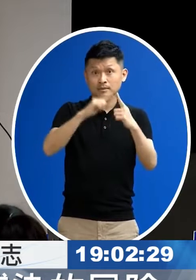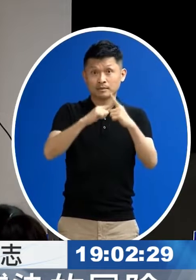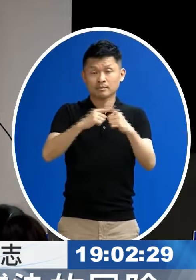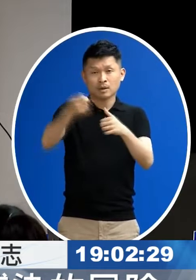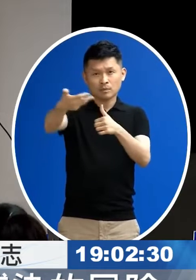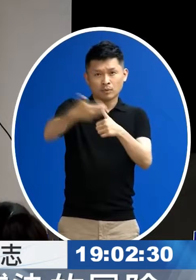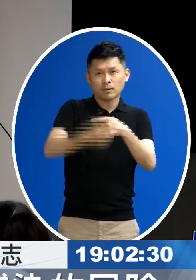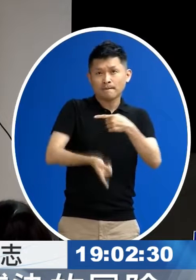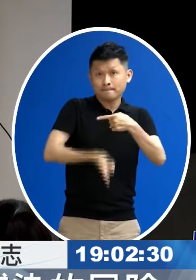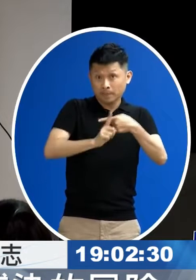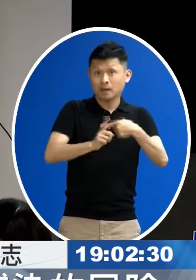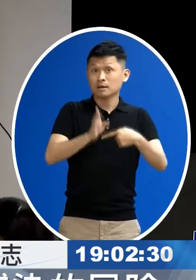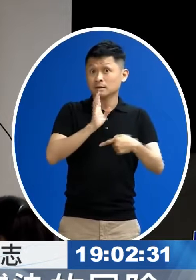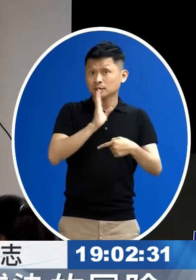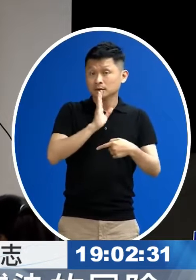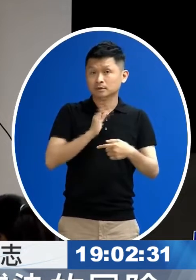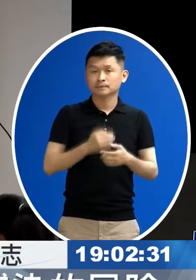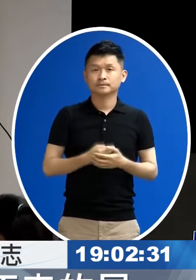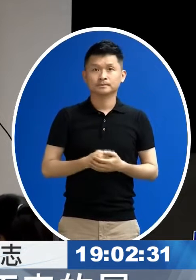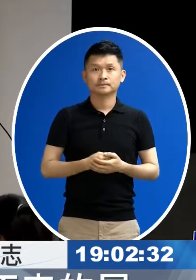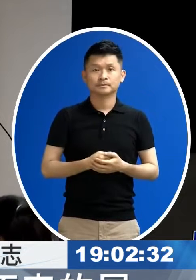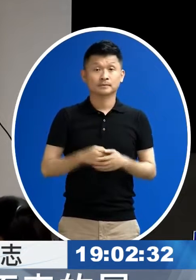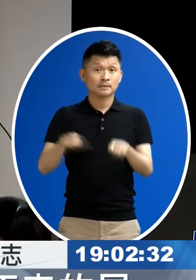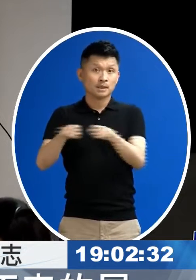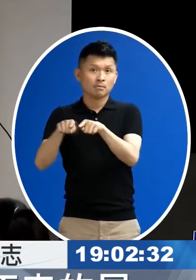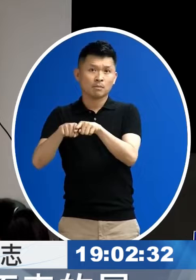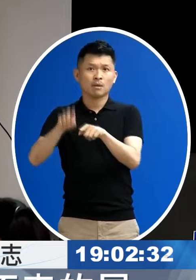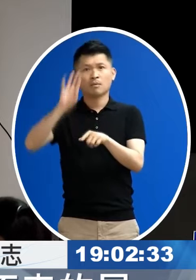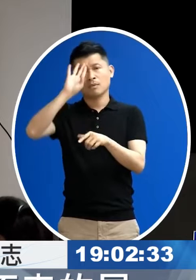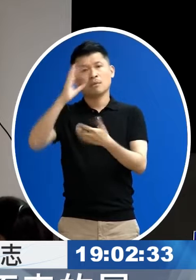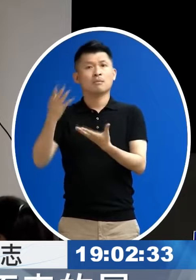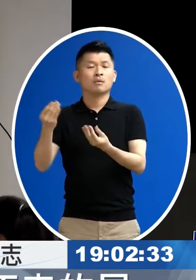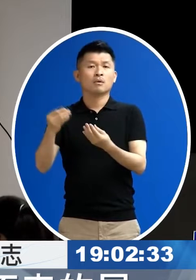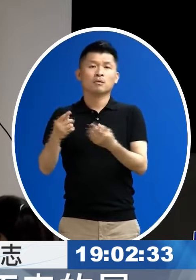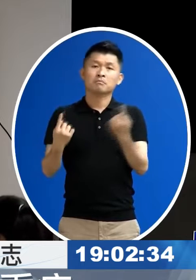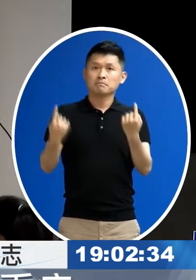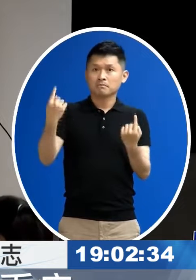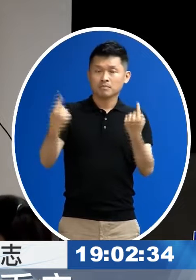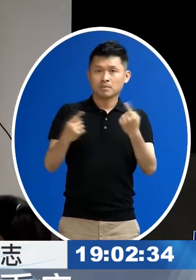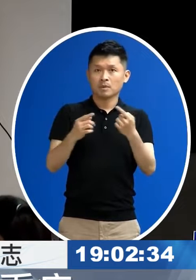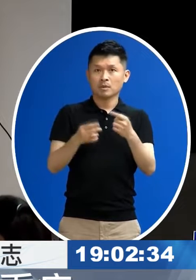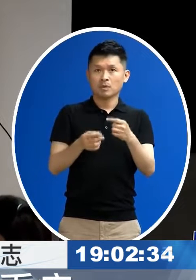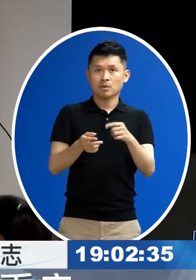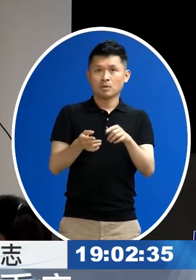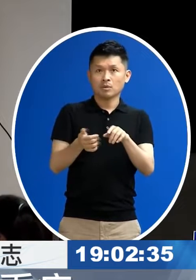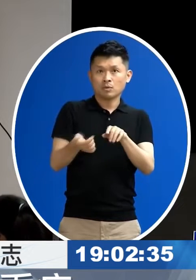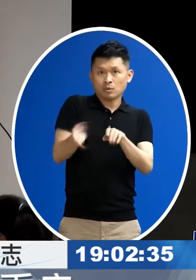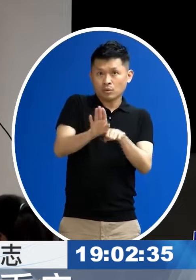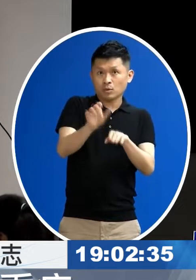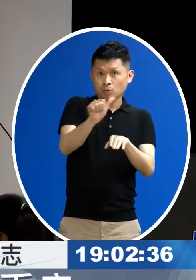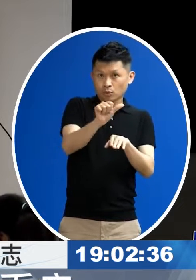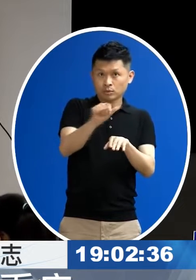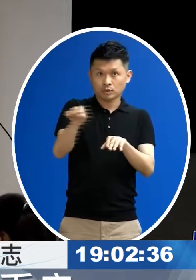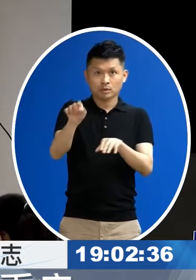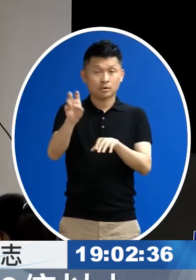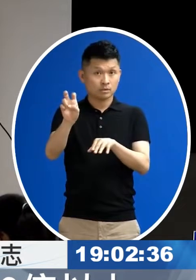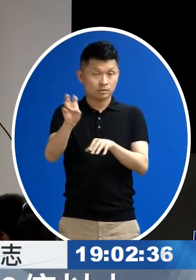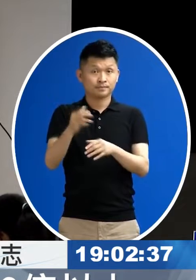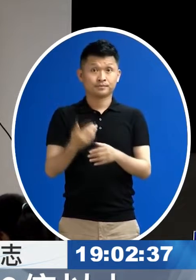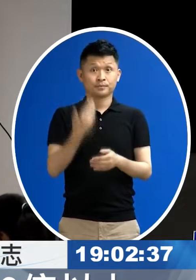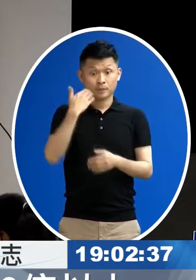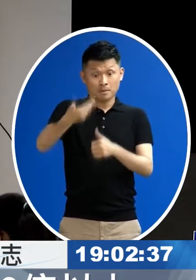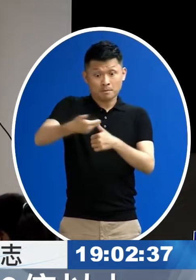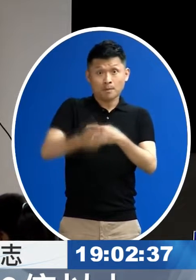COVID-19 的话，那么他的感染的风险是一般人的5到20倍。那更不幸的是说，他如果感染以后，他产生重症啊，甚至死亡率